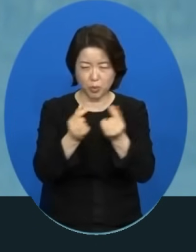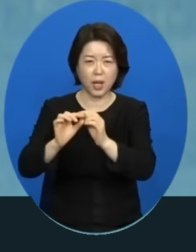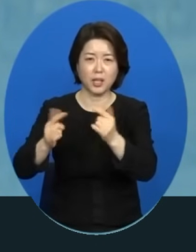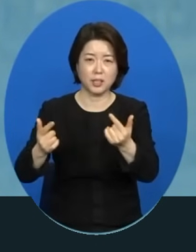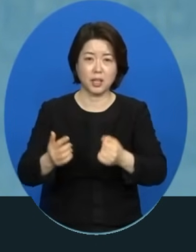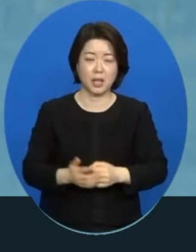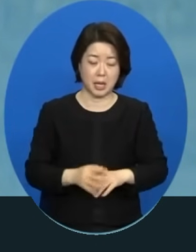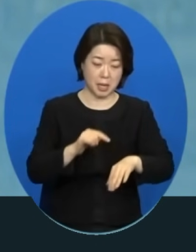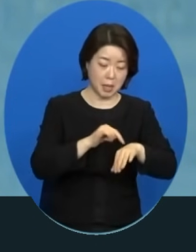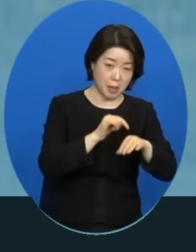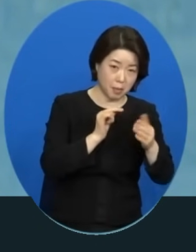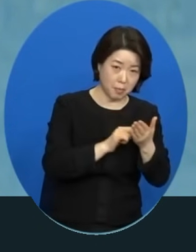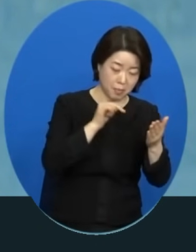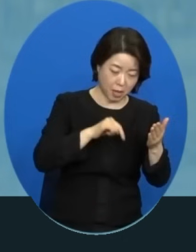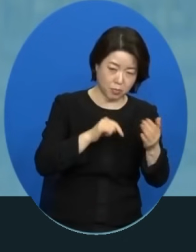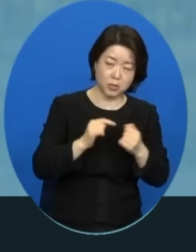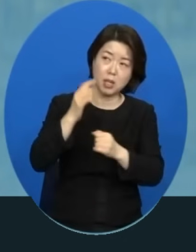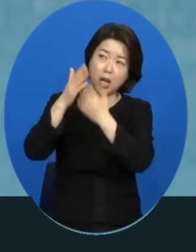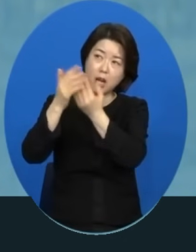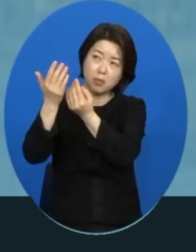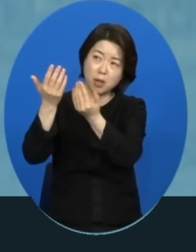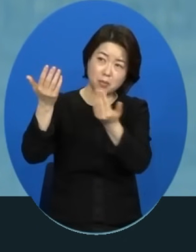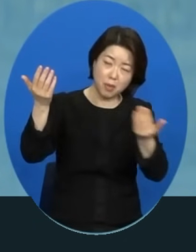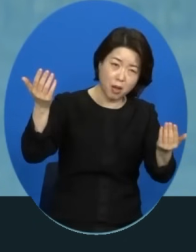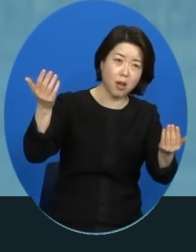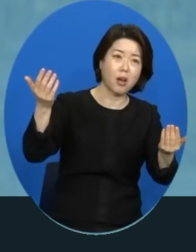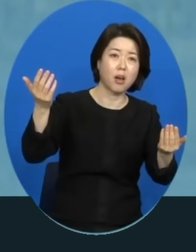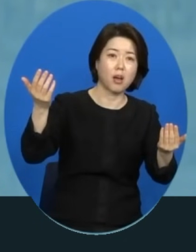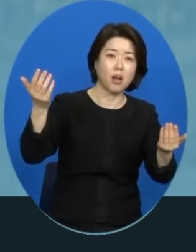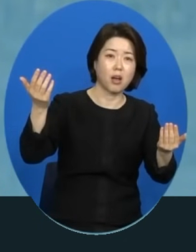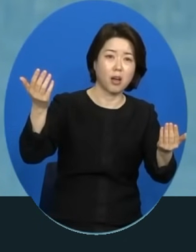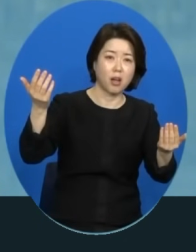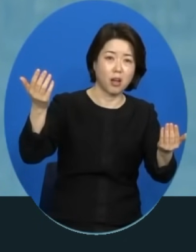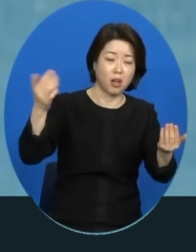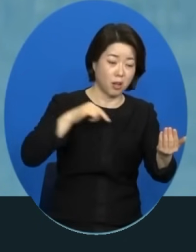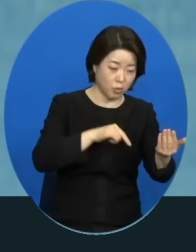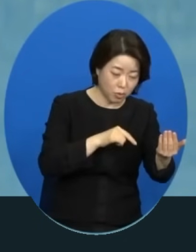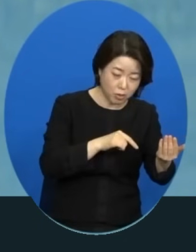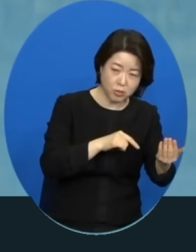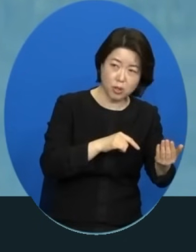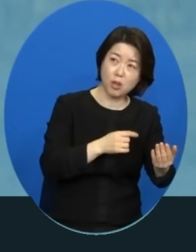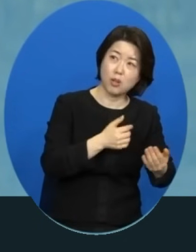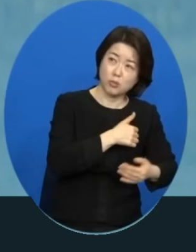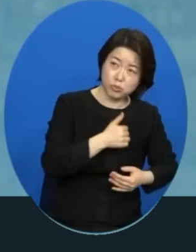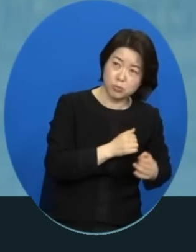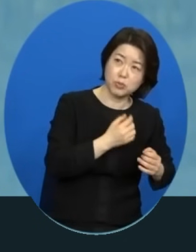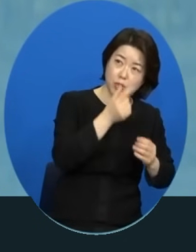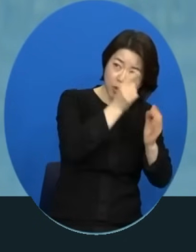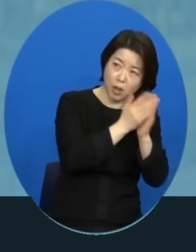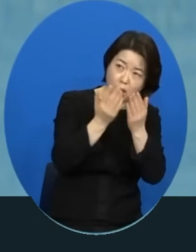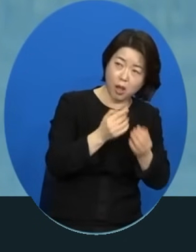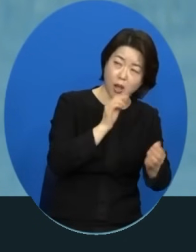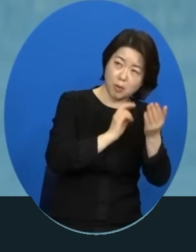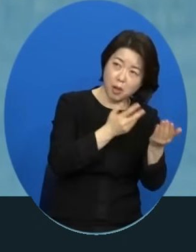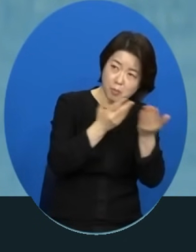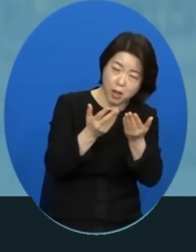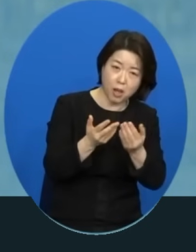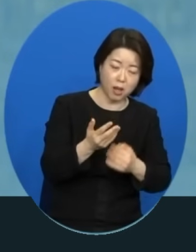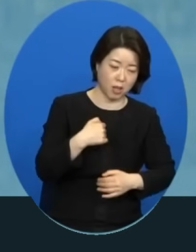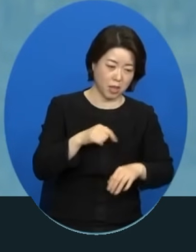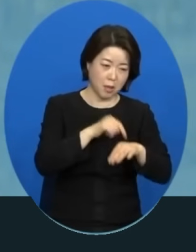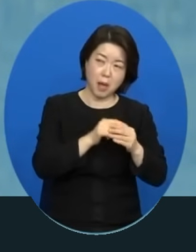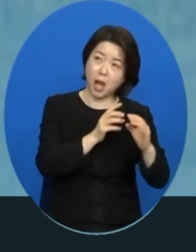마음은 하나님에게서 멀리 있으면서도 얼마든지 그럴 수 있고 마음은 온갖 우상이 향해